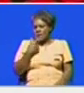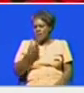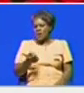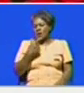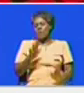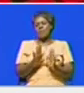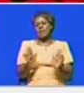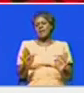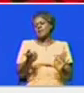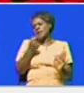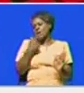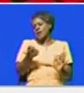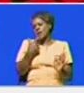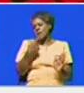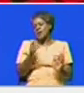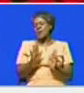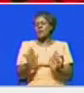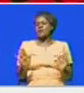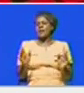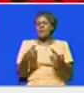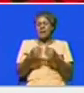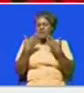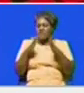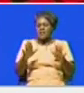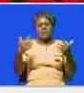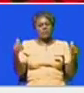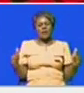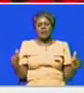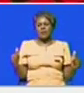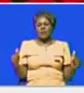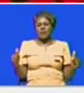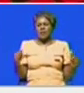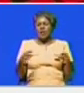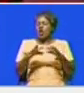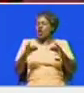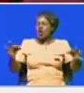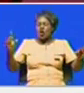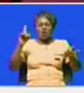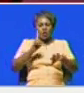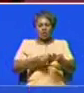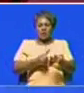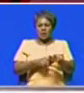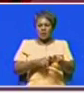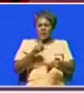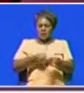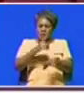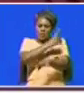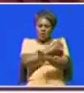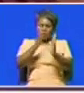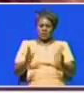tu, takupatia dawa itaisha, na haiishi. Imekuwa hivyo muda mrefu. Siku ile daktari